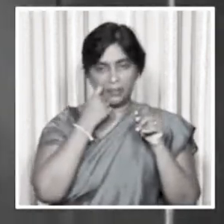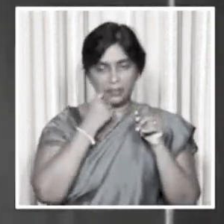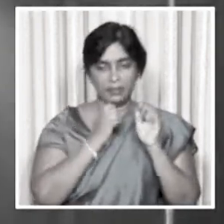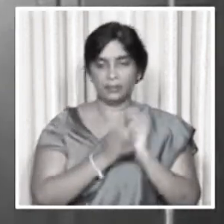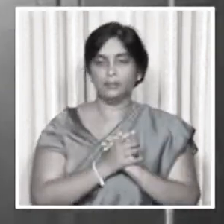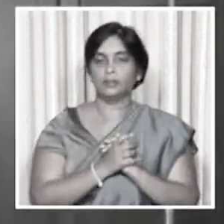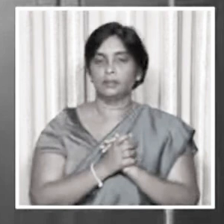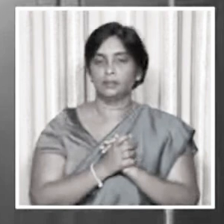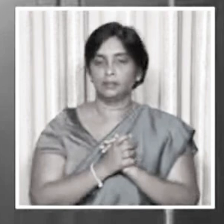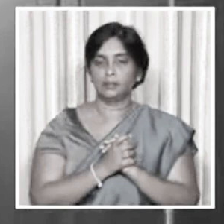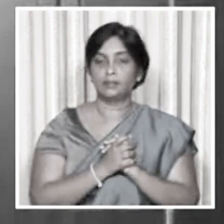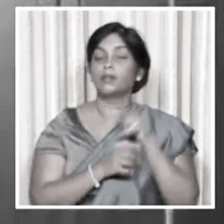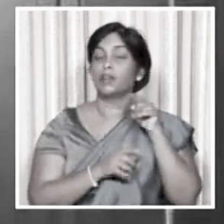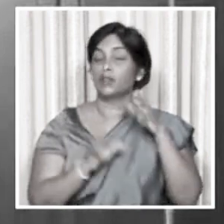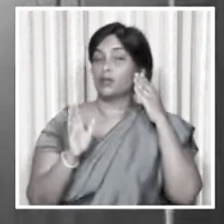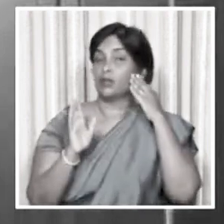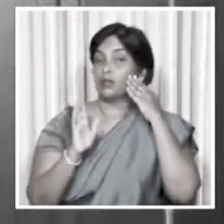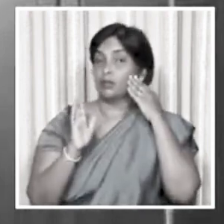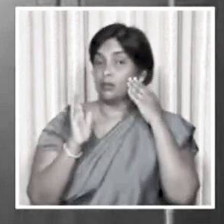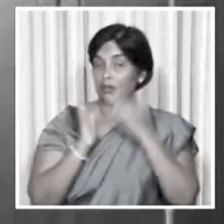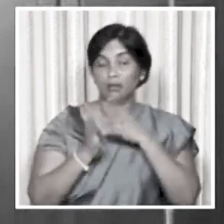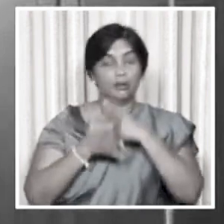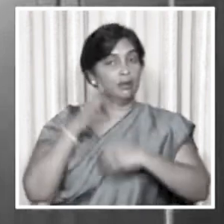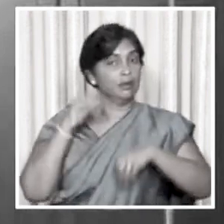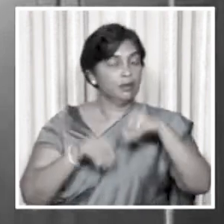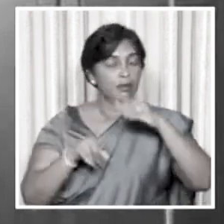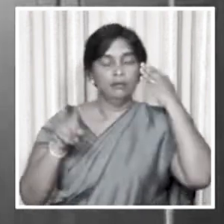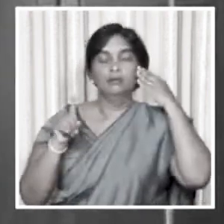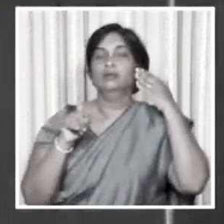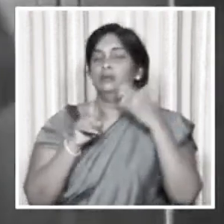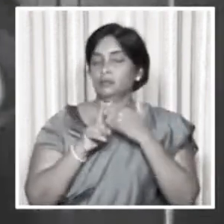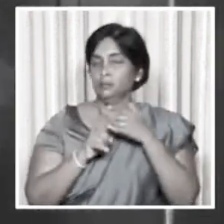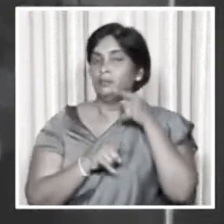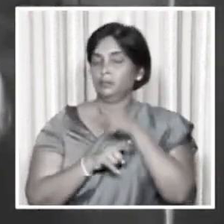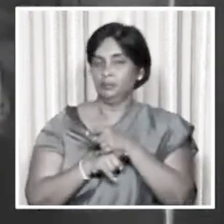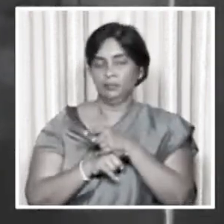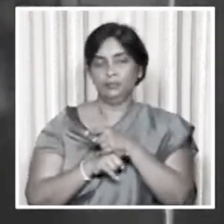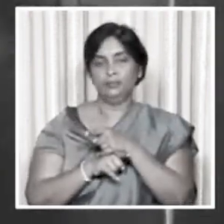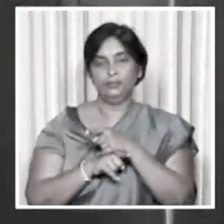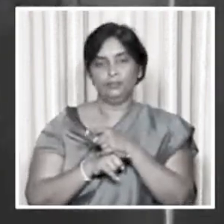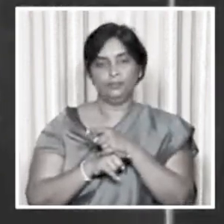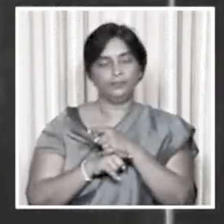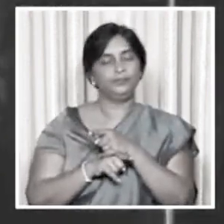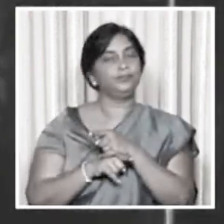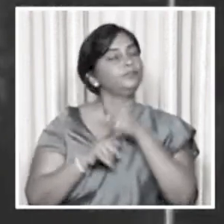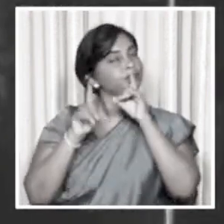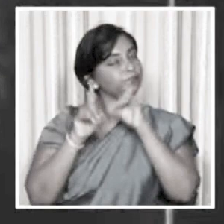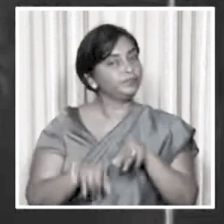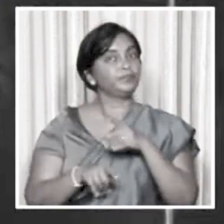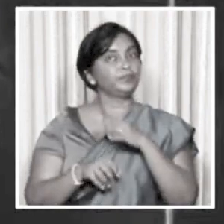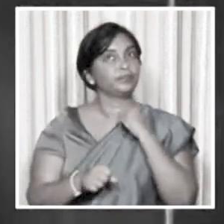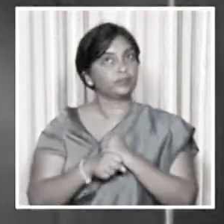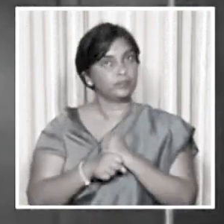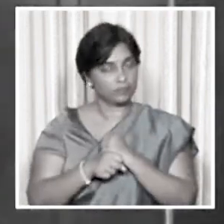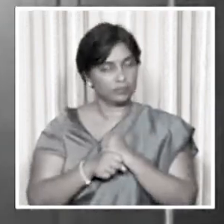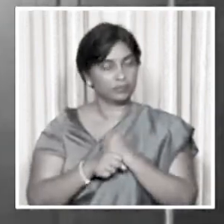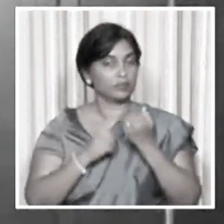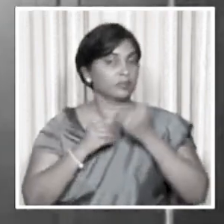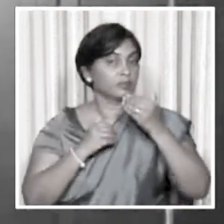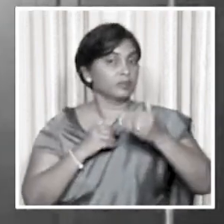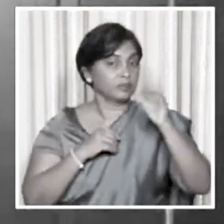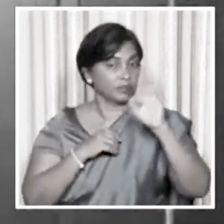வந்து இந்த தேர்தலுக்காக முன்கொண்டு போவதற்காக இந்த அரசாங்கத்தை முன்னிறுத்து கொண்டு போவதற்காக